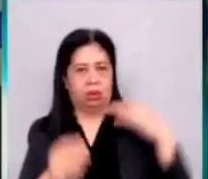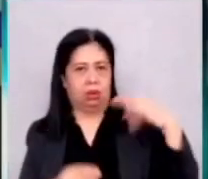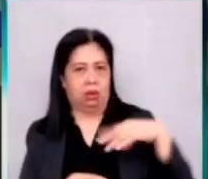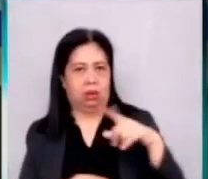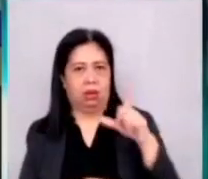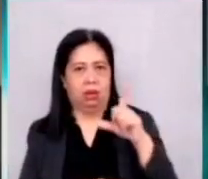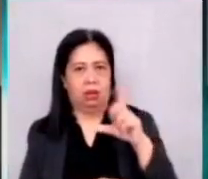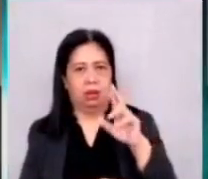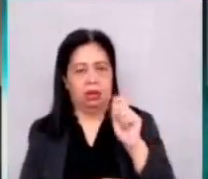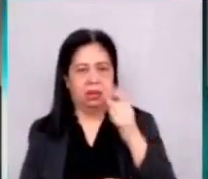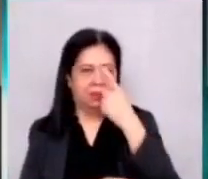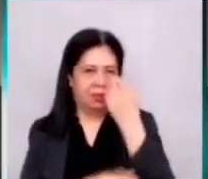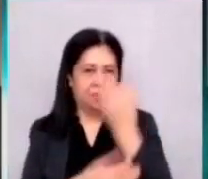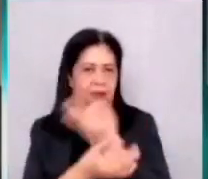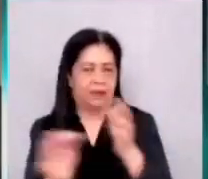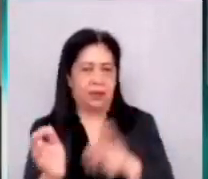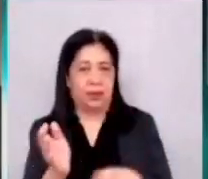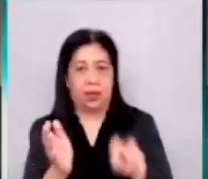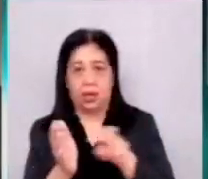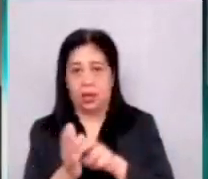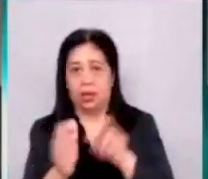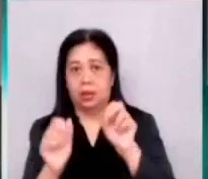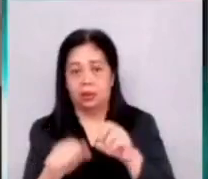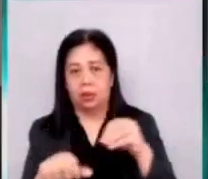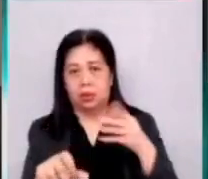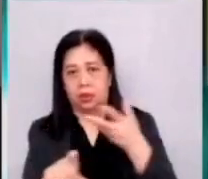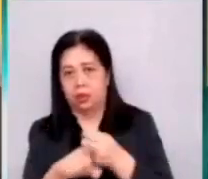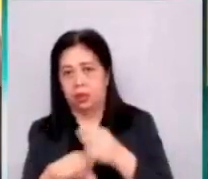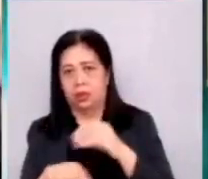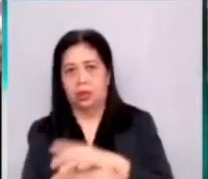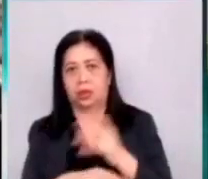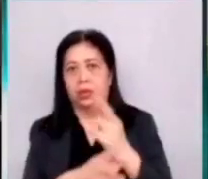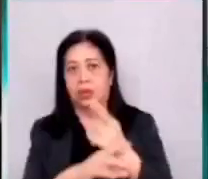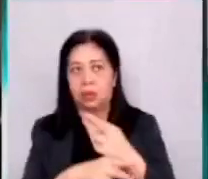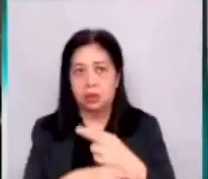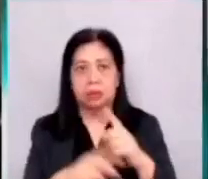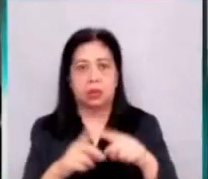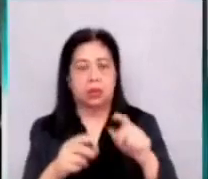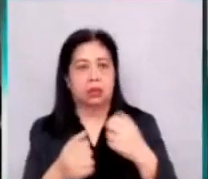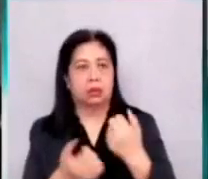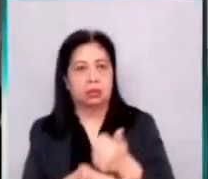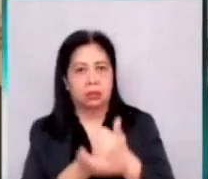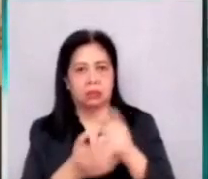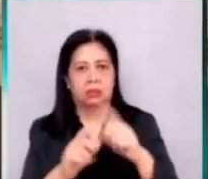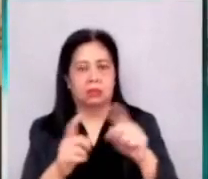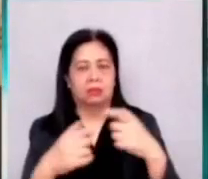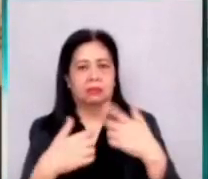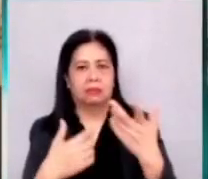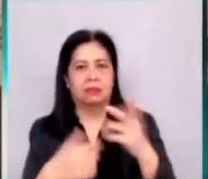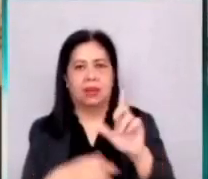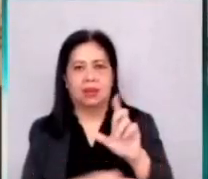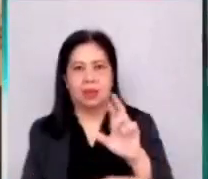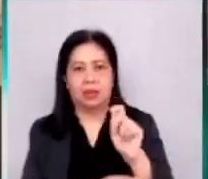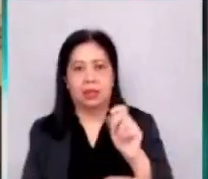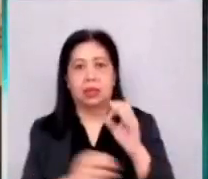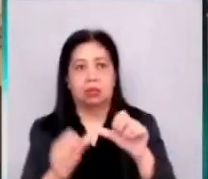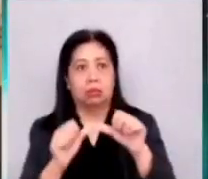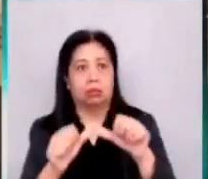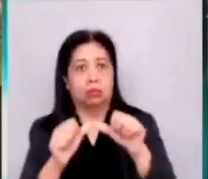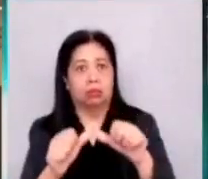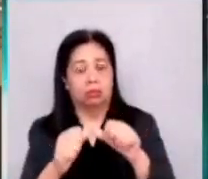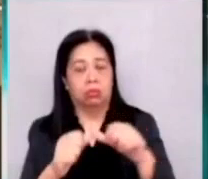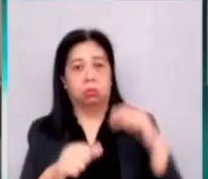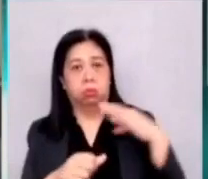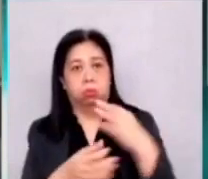ng libreng sakay. Posibleng maapektuhan ang maintenance, operations at rehabilitation project ng LRT kung palalawigin pa raw ang libreng